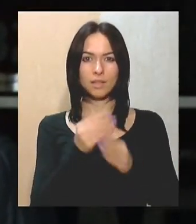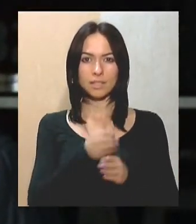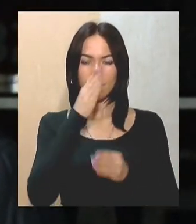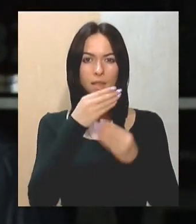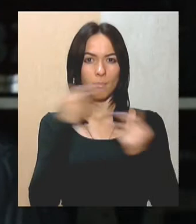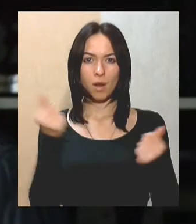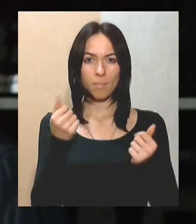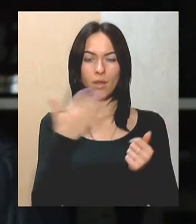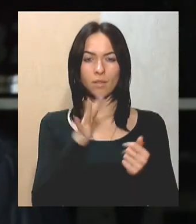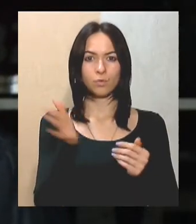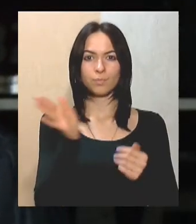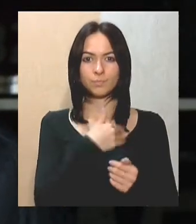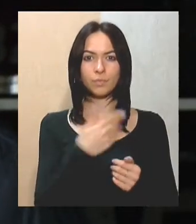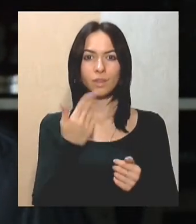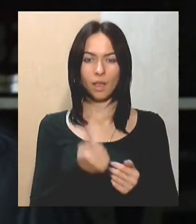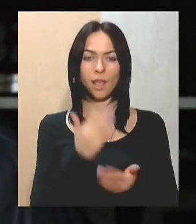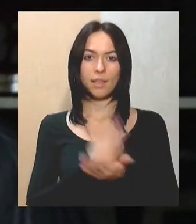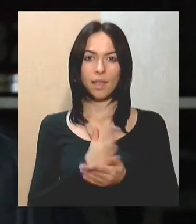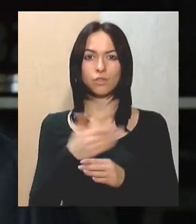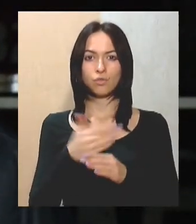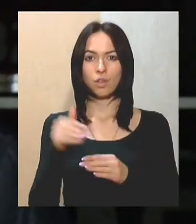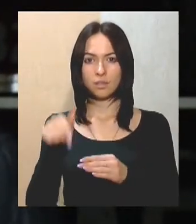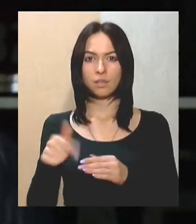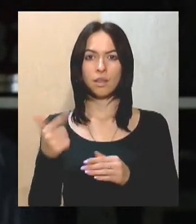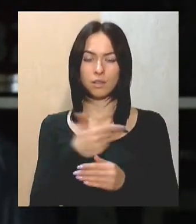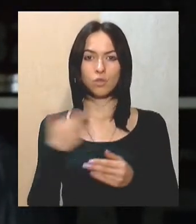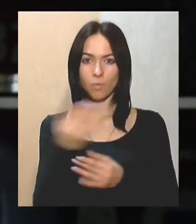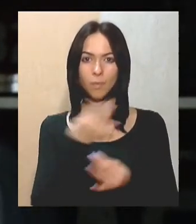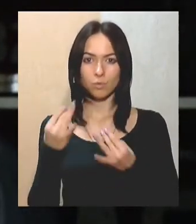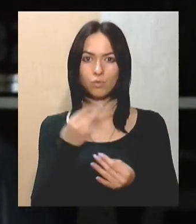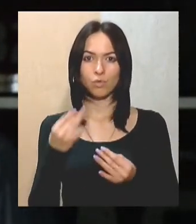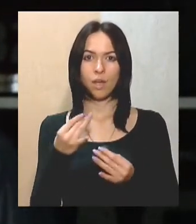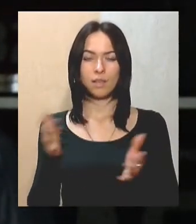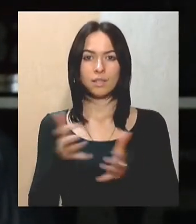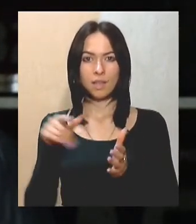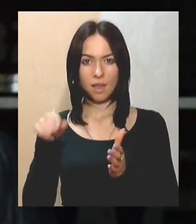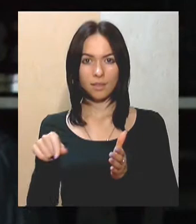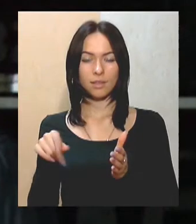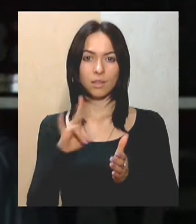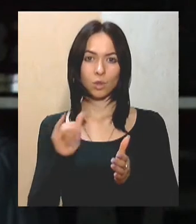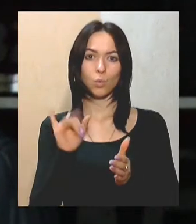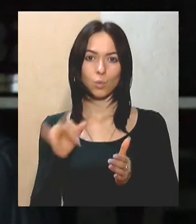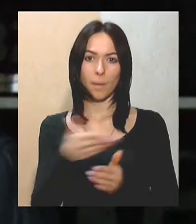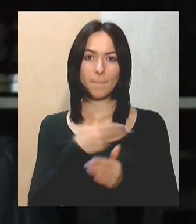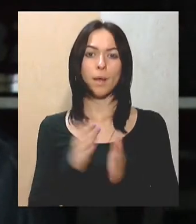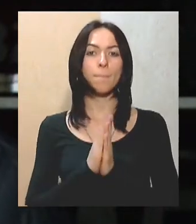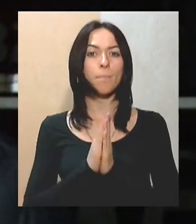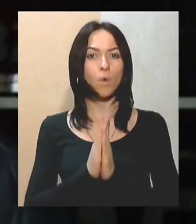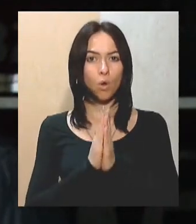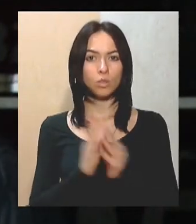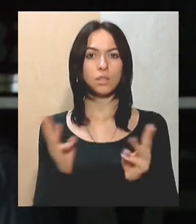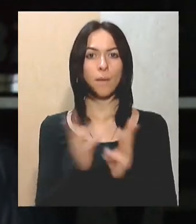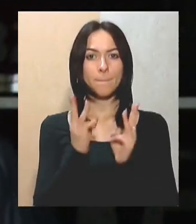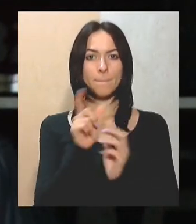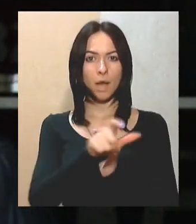ліквідовані, зжені. Є частини будинку, де, тільки що ми обговорювали, перекриття зберігані. Ну і ми просимо пожежних все,